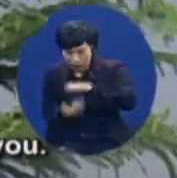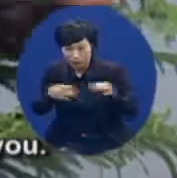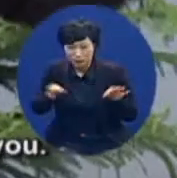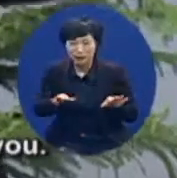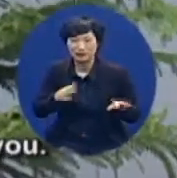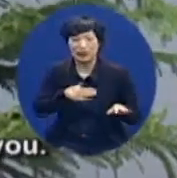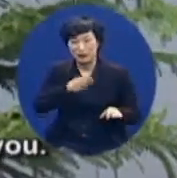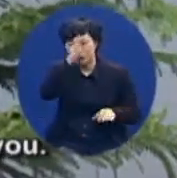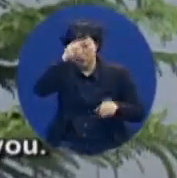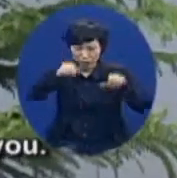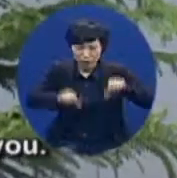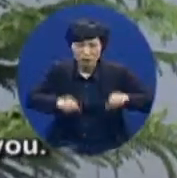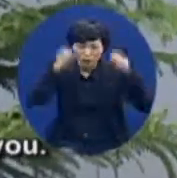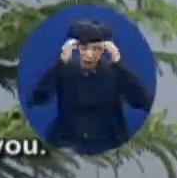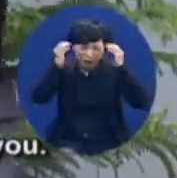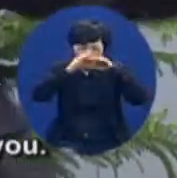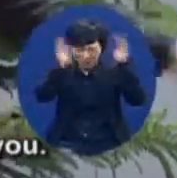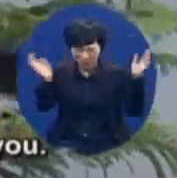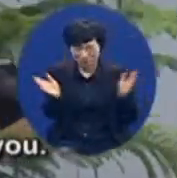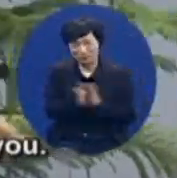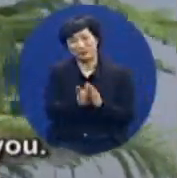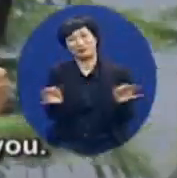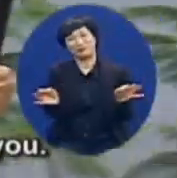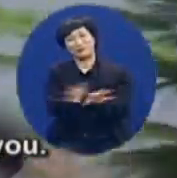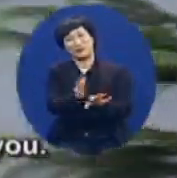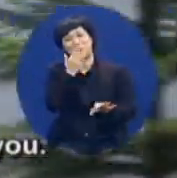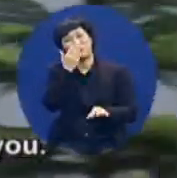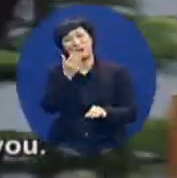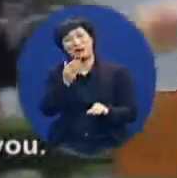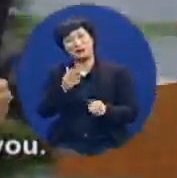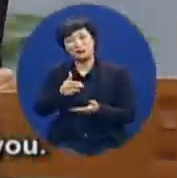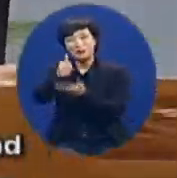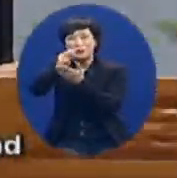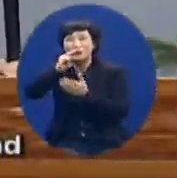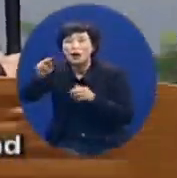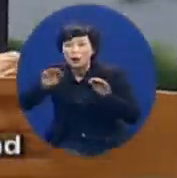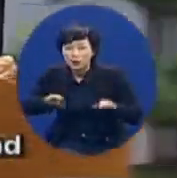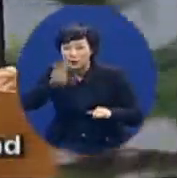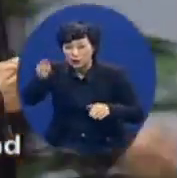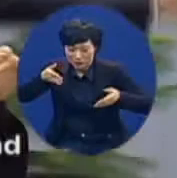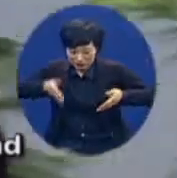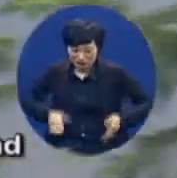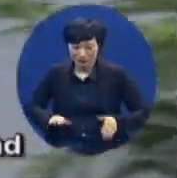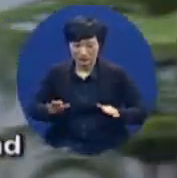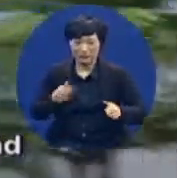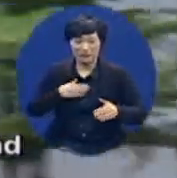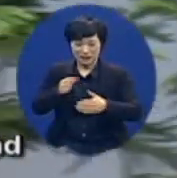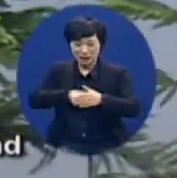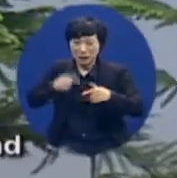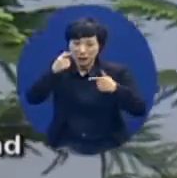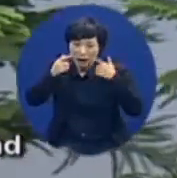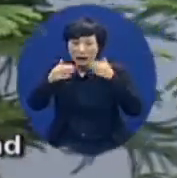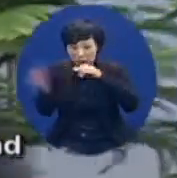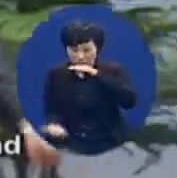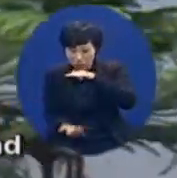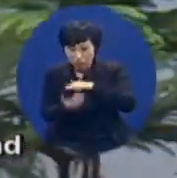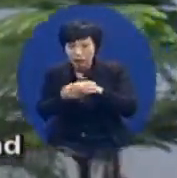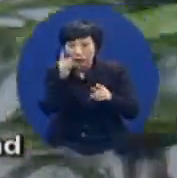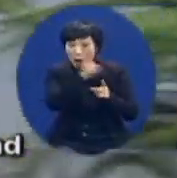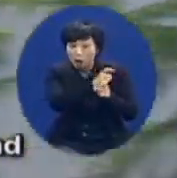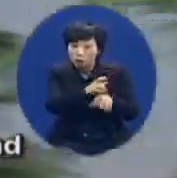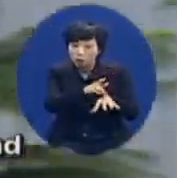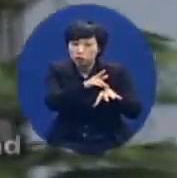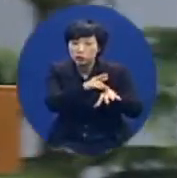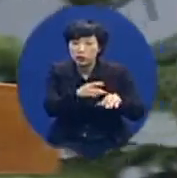병도도 고통도 다 떠날 것이니 주 탄 내게 실하게 이루어져 마귀